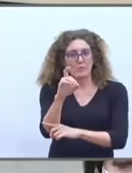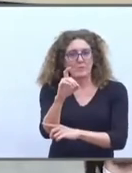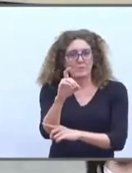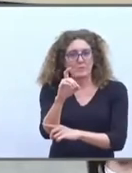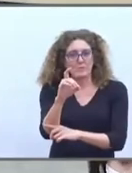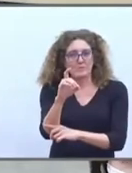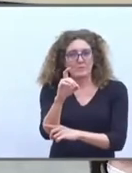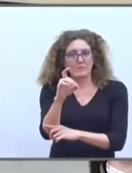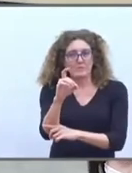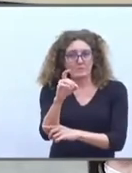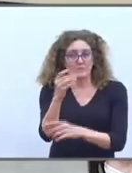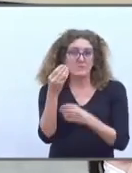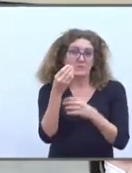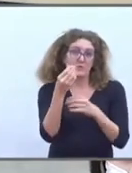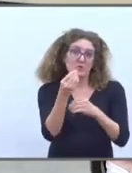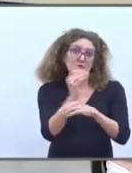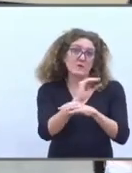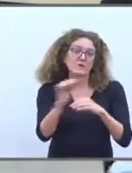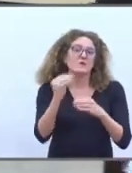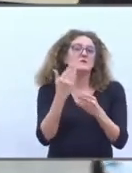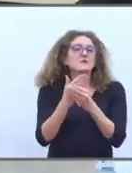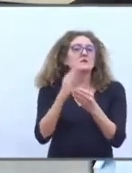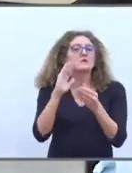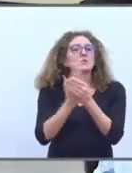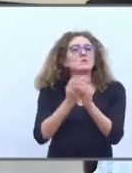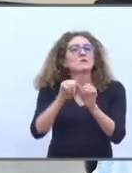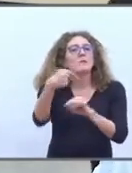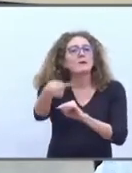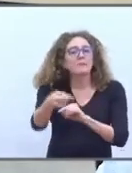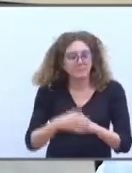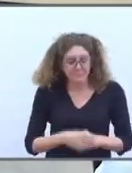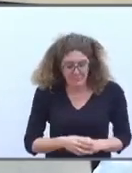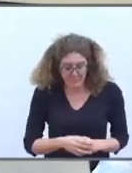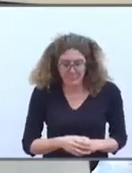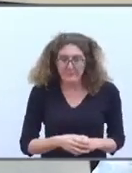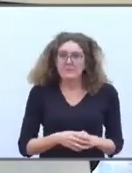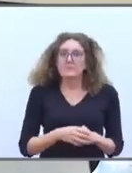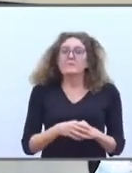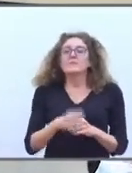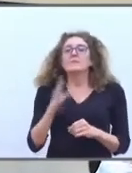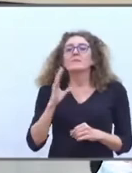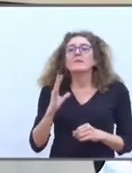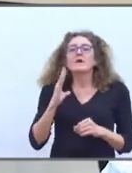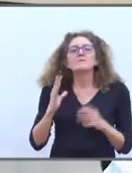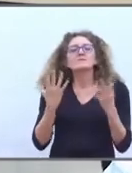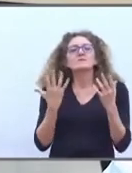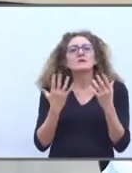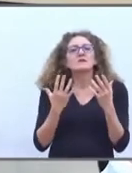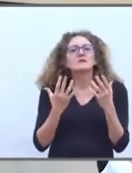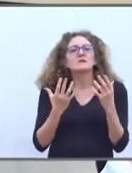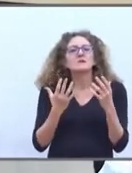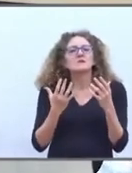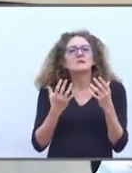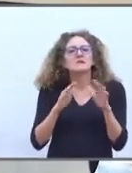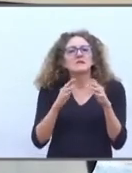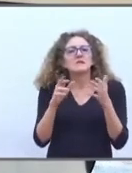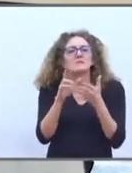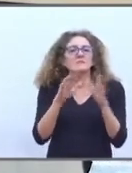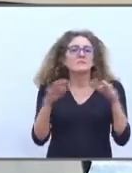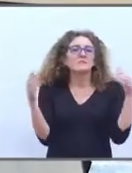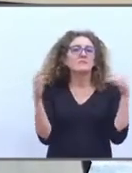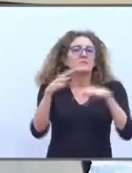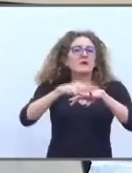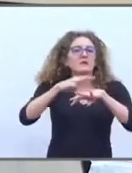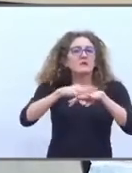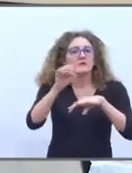de sécuriser, et ça, c'est la délibération suivante, les communes de l'ancien Salaison, là, et qui ont besoin d'une